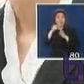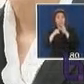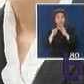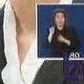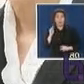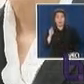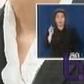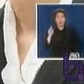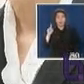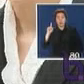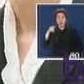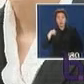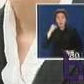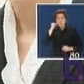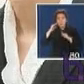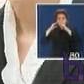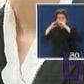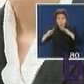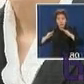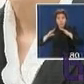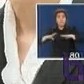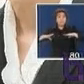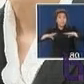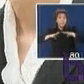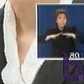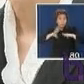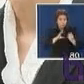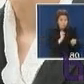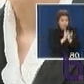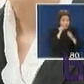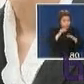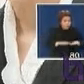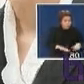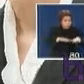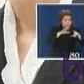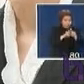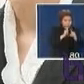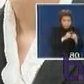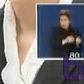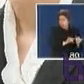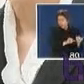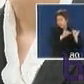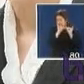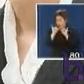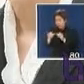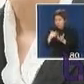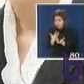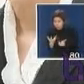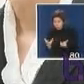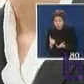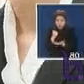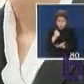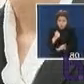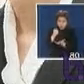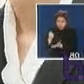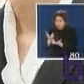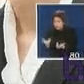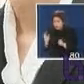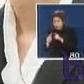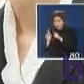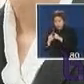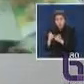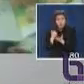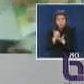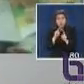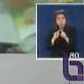จัดสถานที่พักพิงให้แก่ผู้ที่มีผลกระทบปรับปรุงระบบแจกจ่ายปัจจัยในการดำรงชีพเ